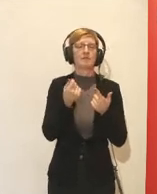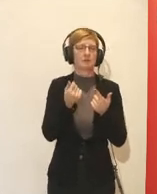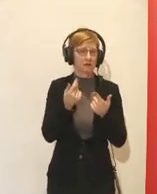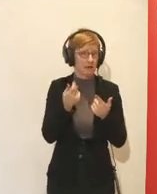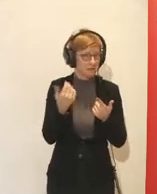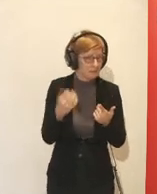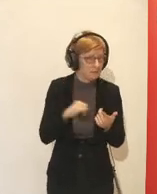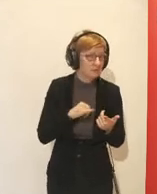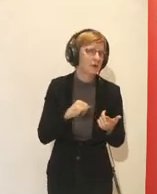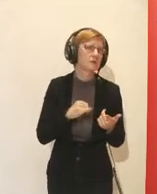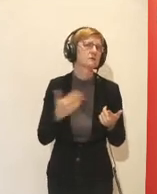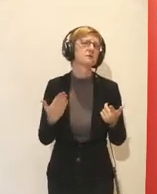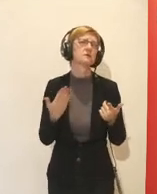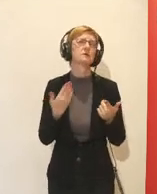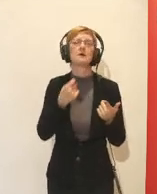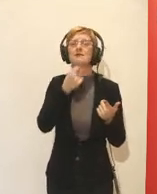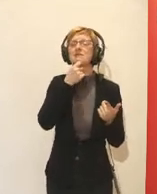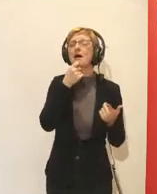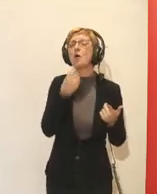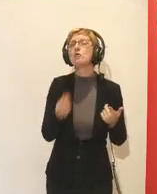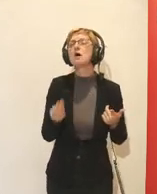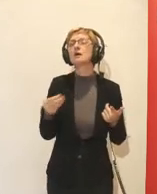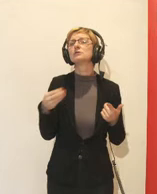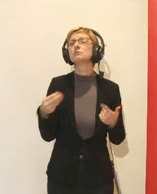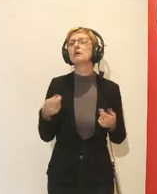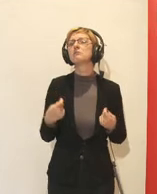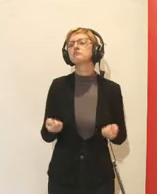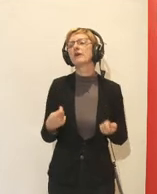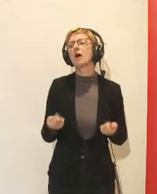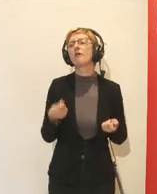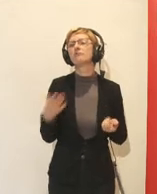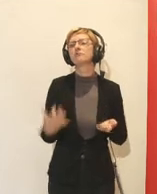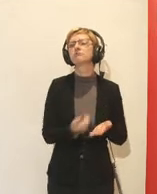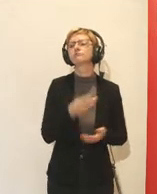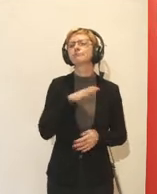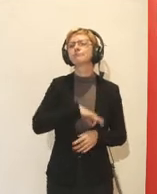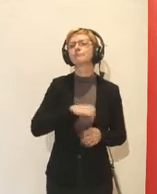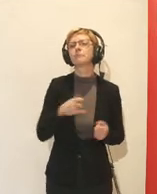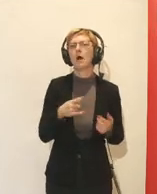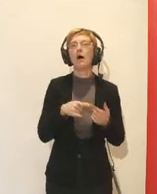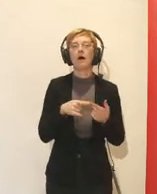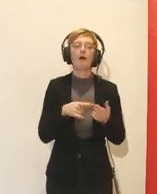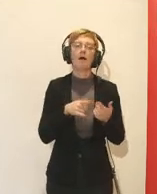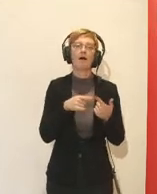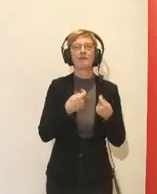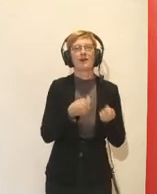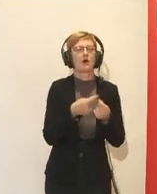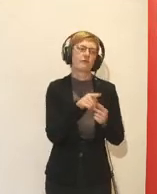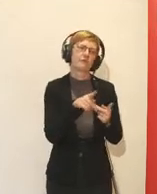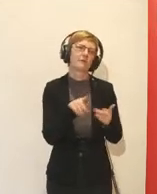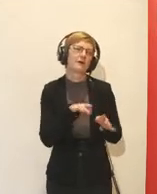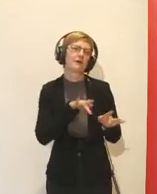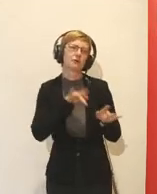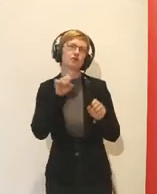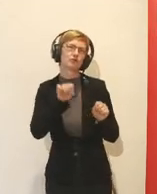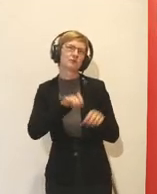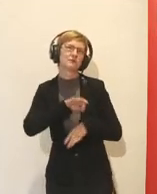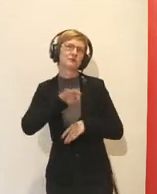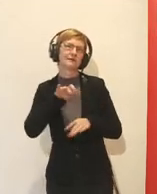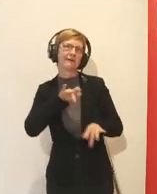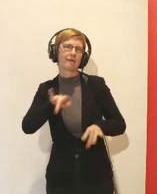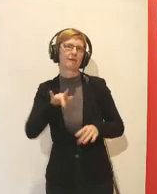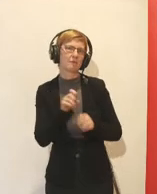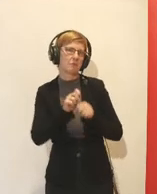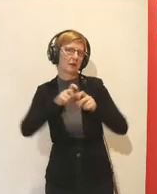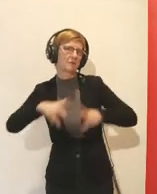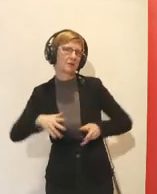leuten die irgendwelche nahrungsergänzungsmittel verkaufen die angeblich besser helfen sollen gegen die pandemie also alles was